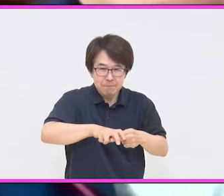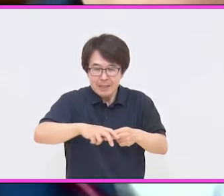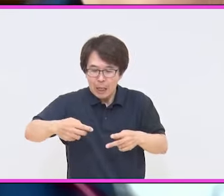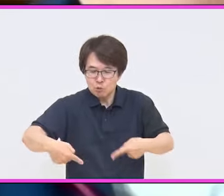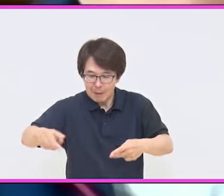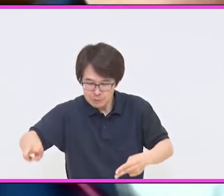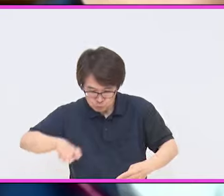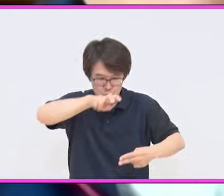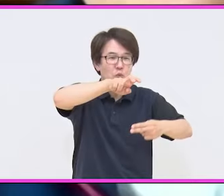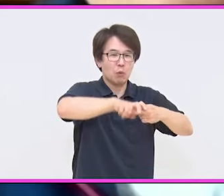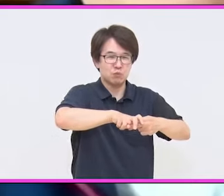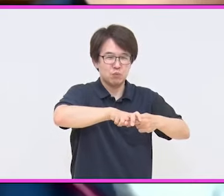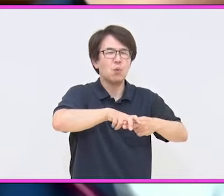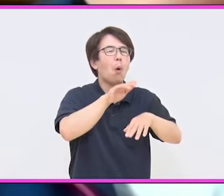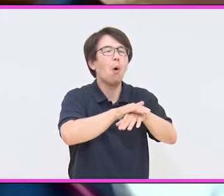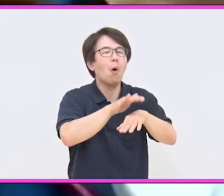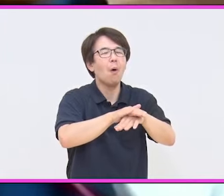But